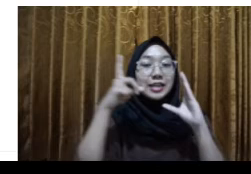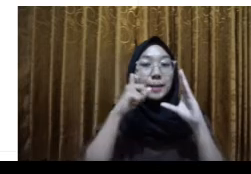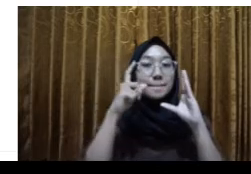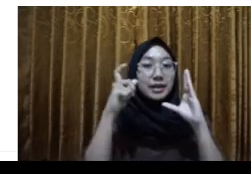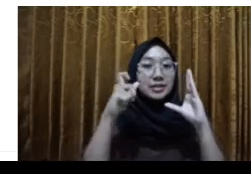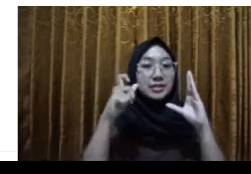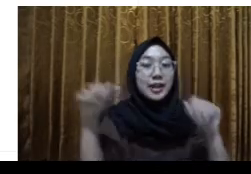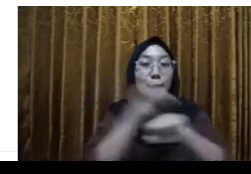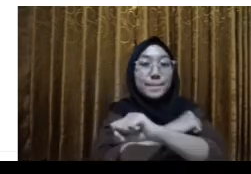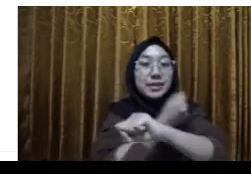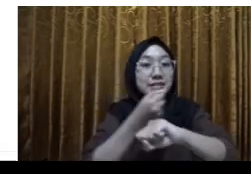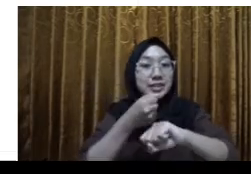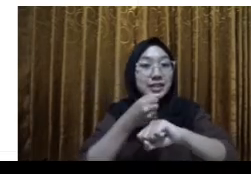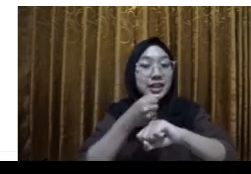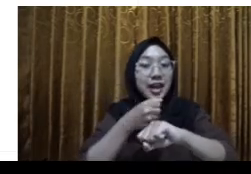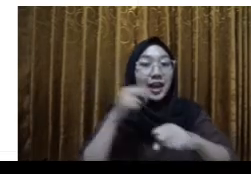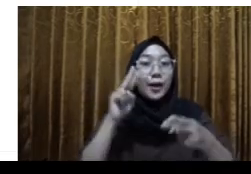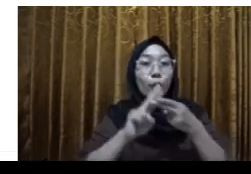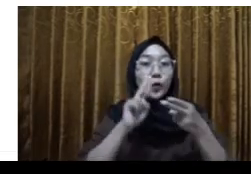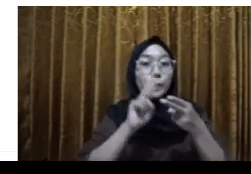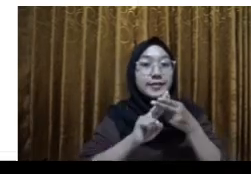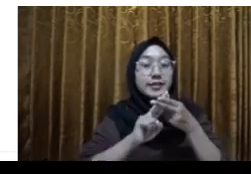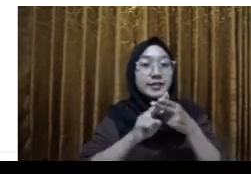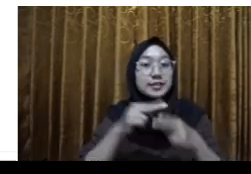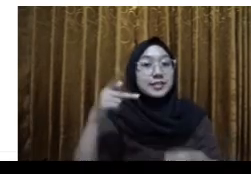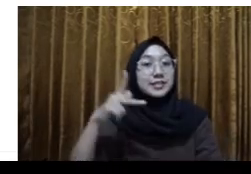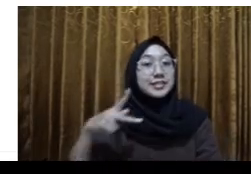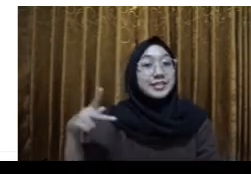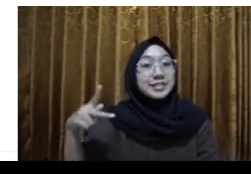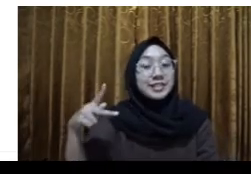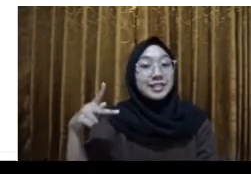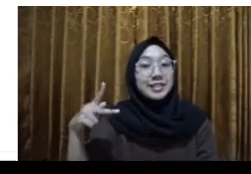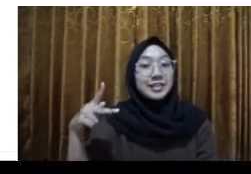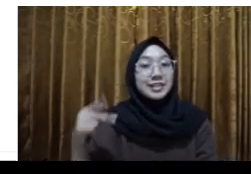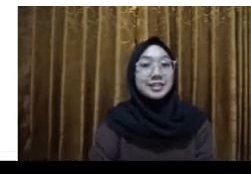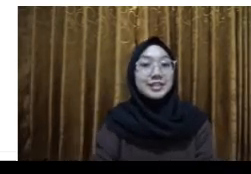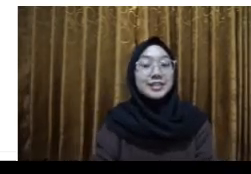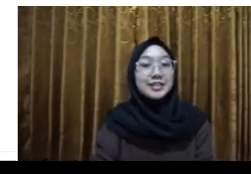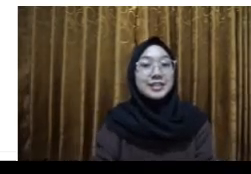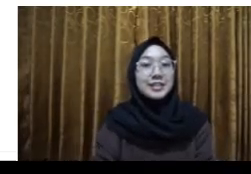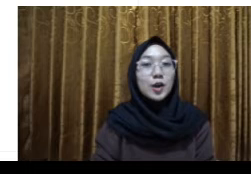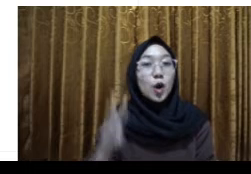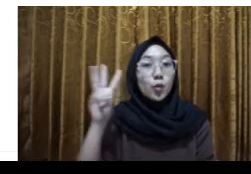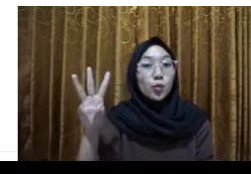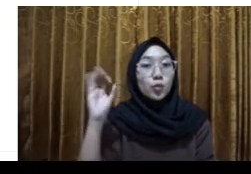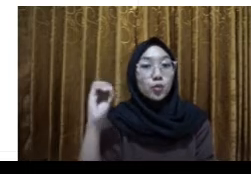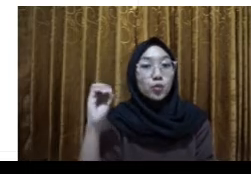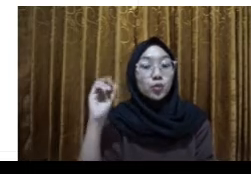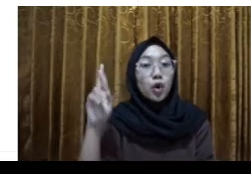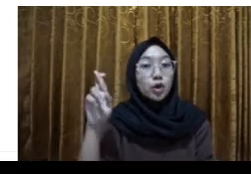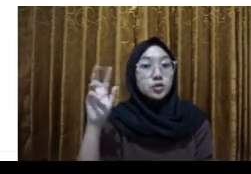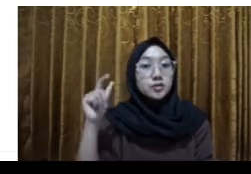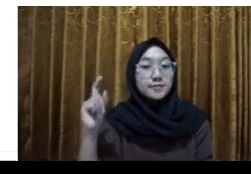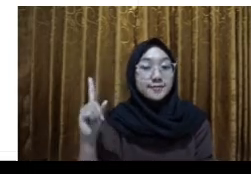bisa convert ke dalam bentuk Word juga atau PDF. Tapi ini gambarnya kalau nggak salah adalah tanda tangan